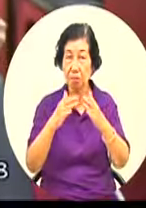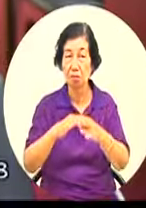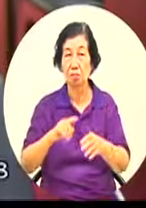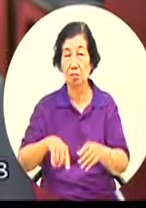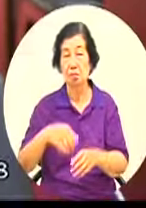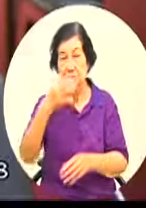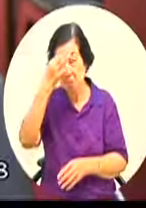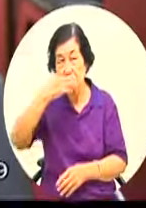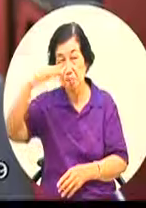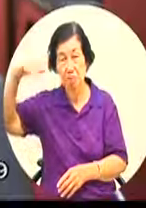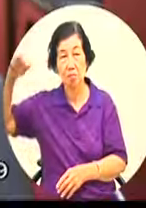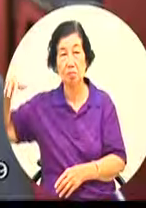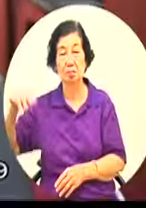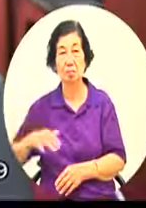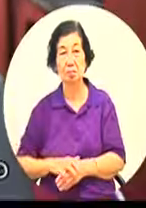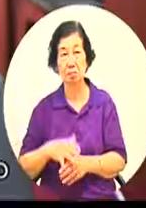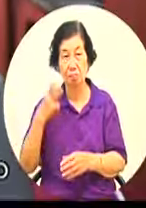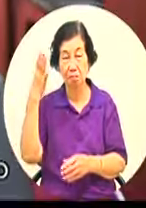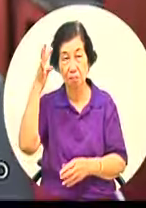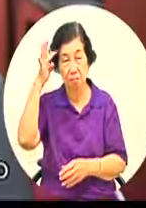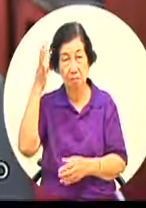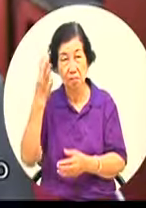昨天这几天常常